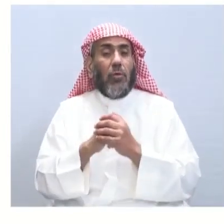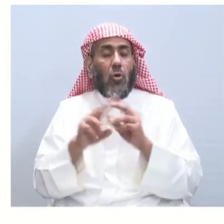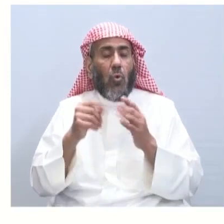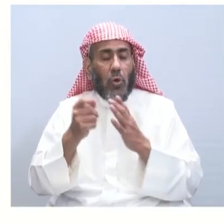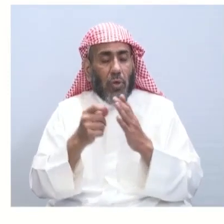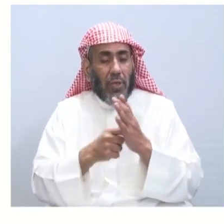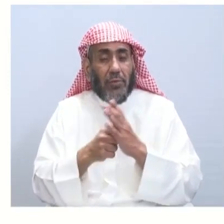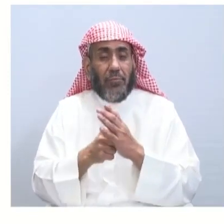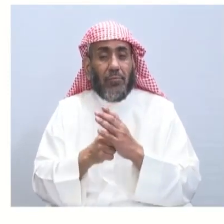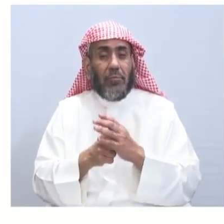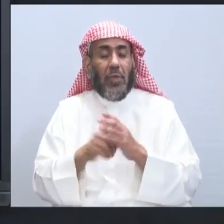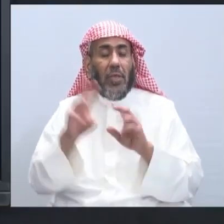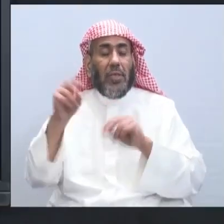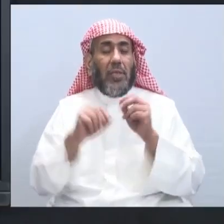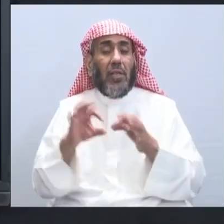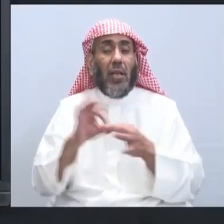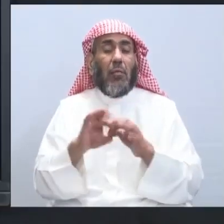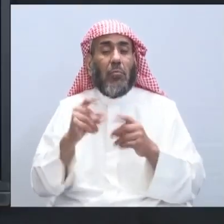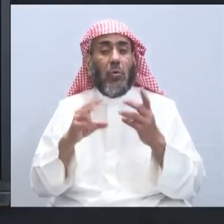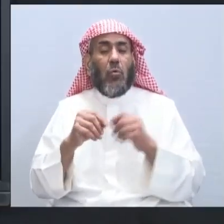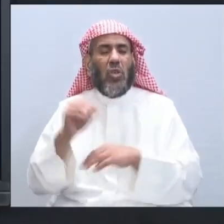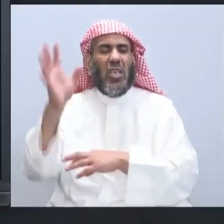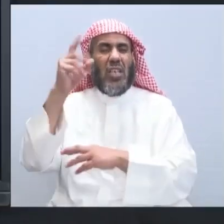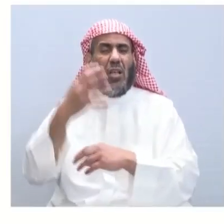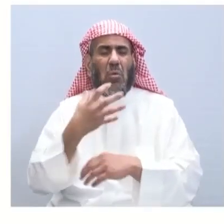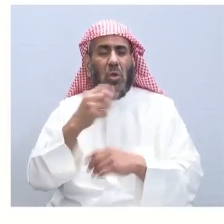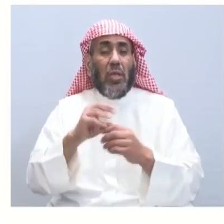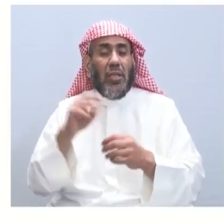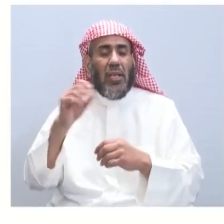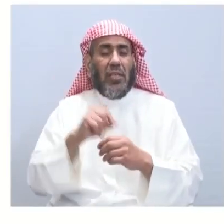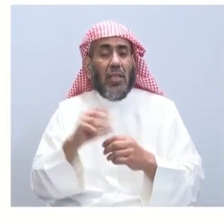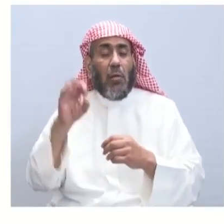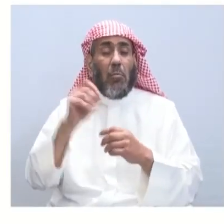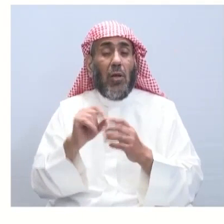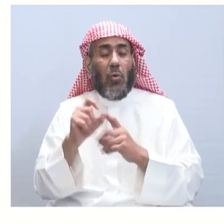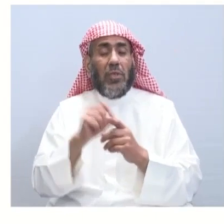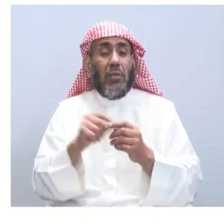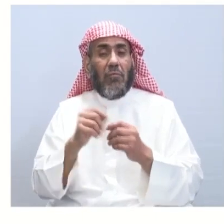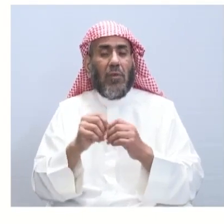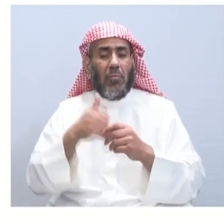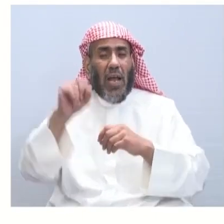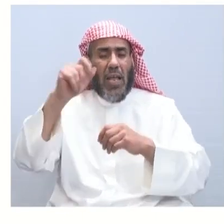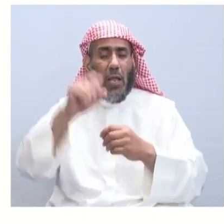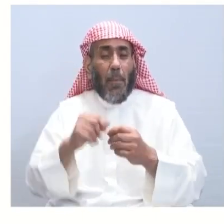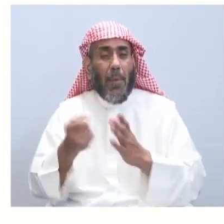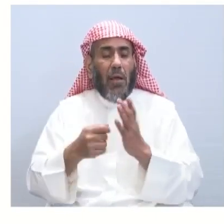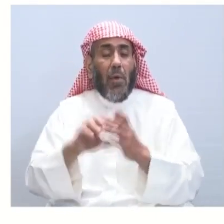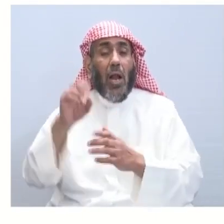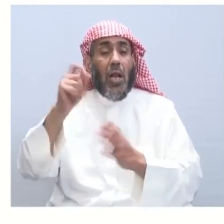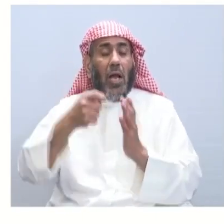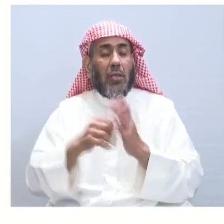ويذكر ذلك في هذه القصه التي تتعلق بالمجتمع وشجره البؤس كذلك قصه طه حسين مازني ايضا في ابراهيم الكاتب له